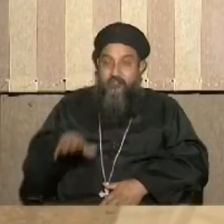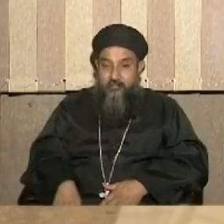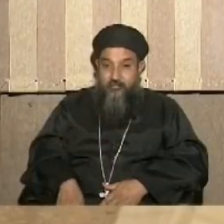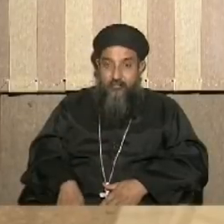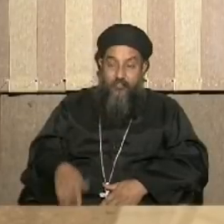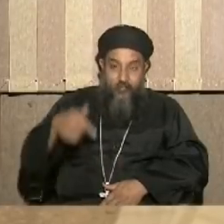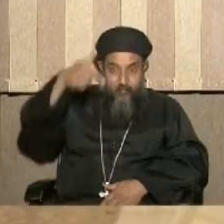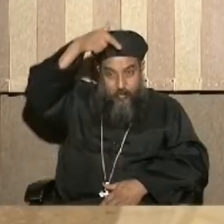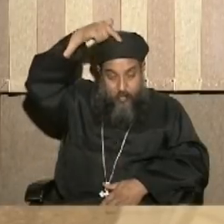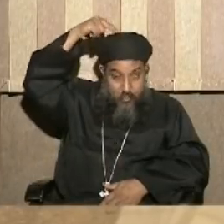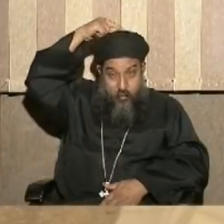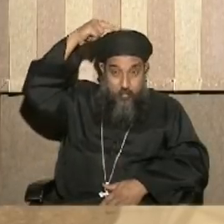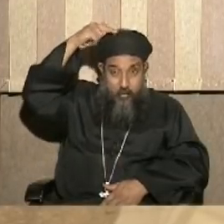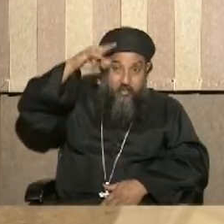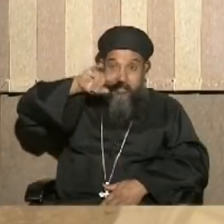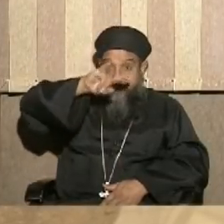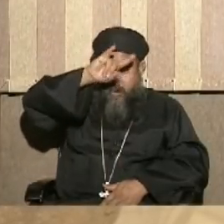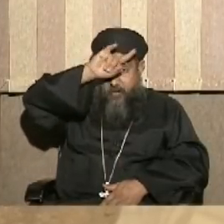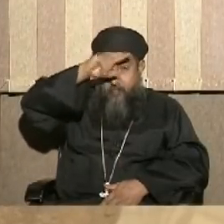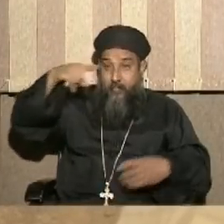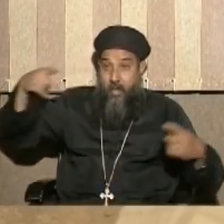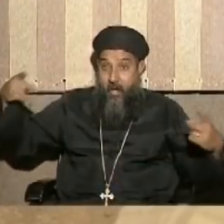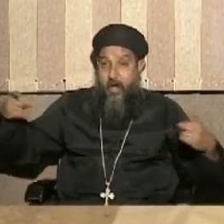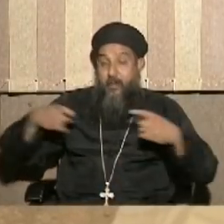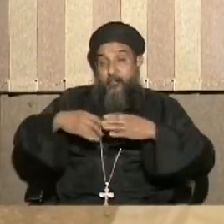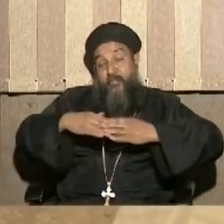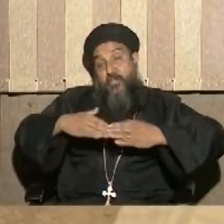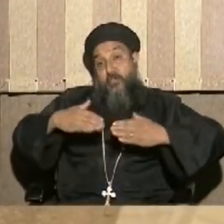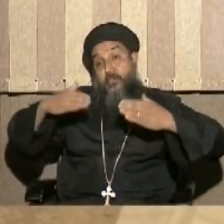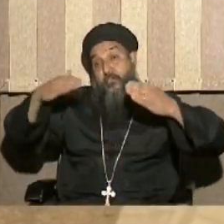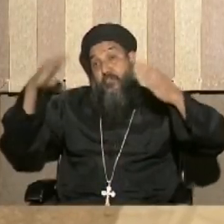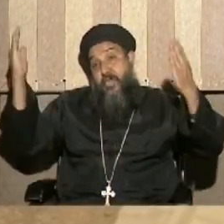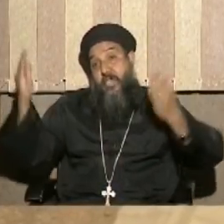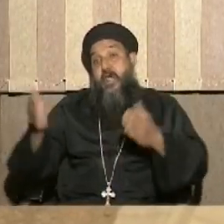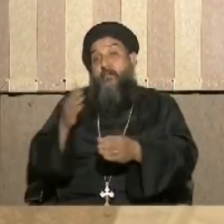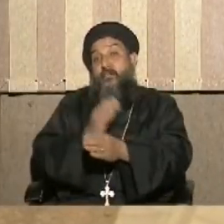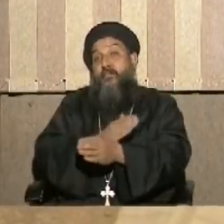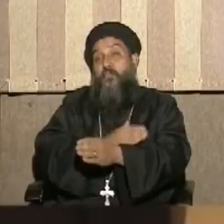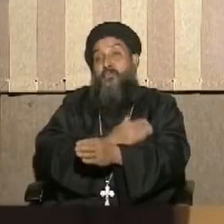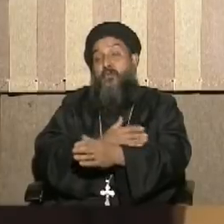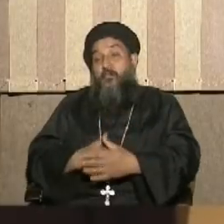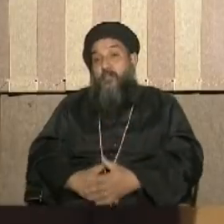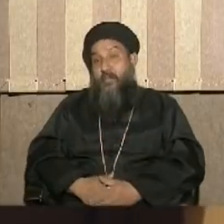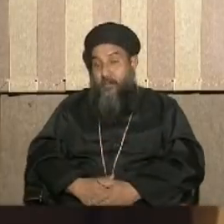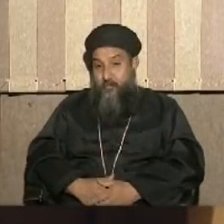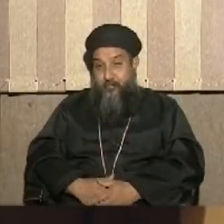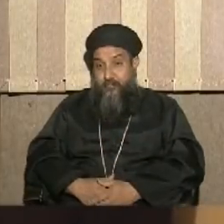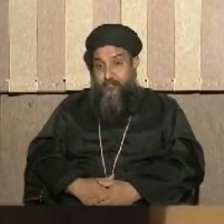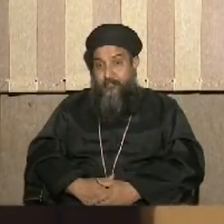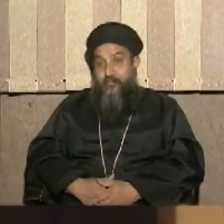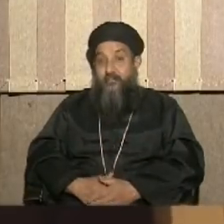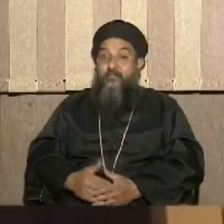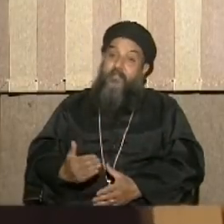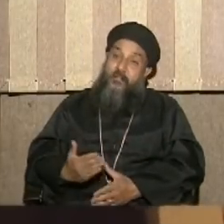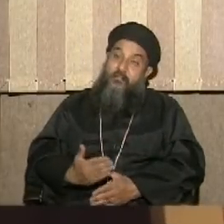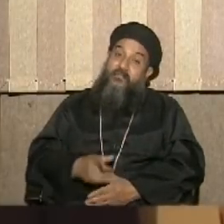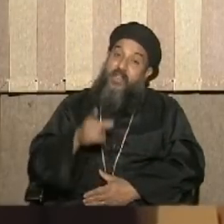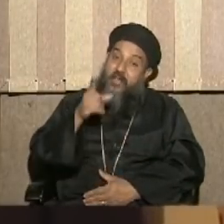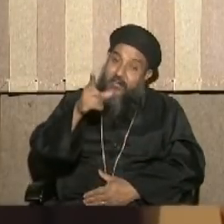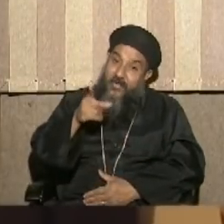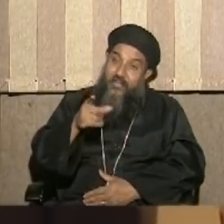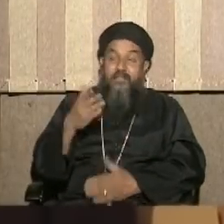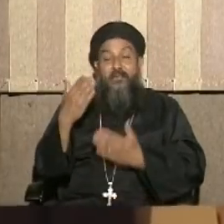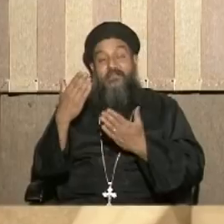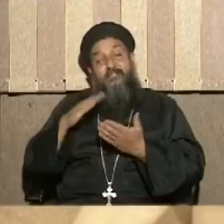الشياطين للرهبان، محاربات كبيرة ومتعبة. بصلواتك يا أبي نقدر نتغلب على